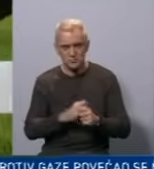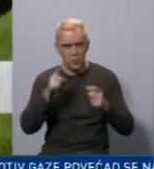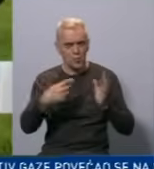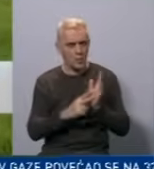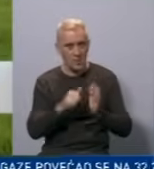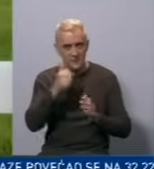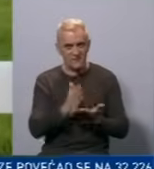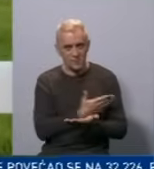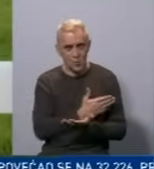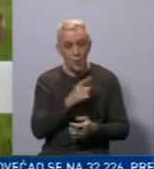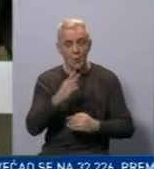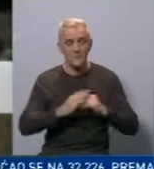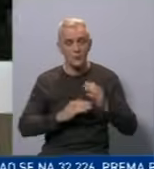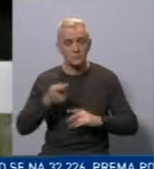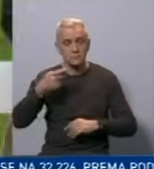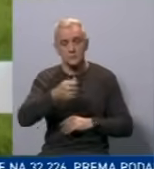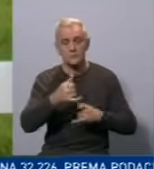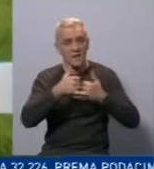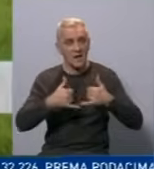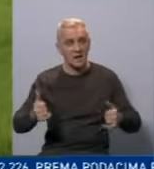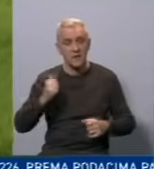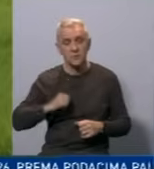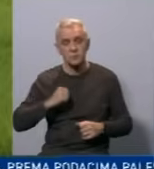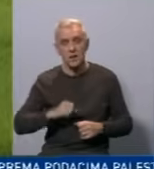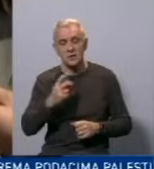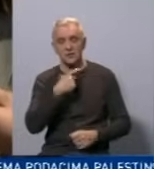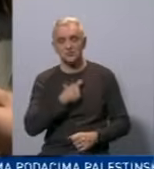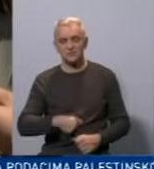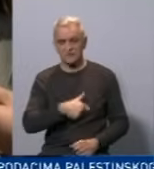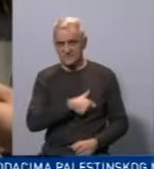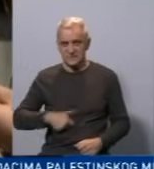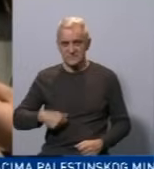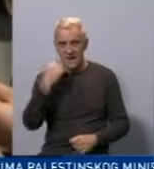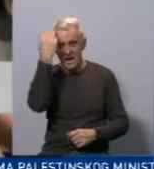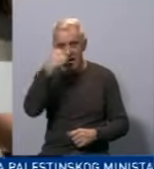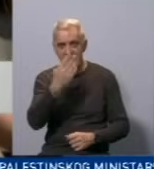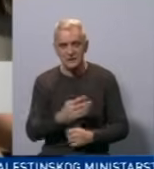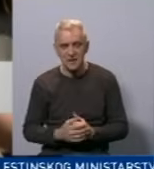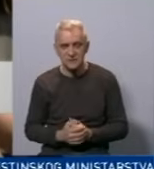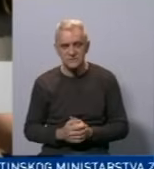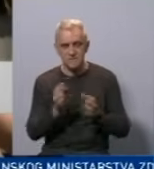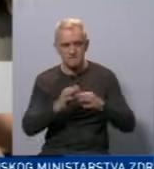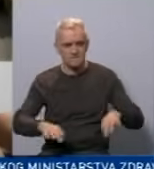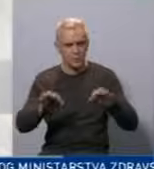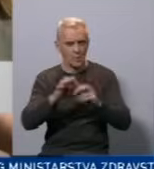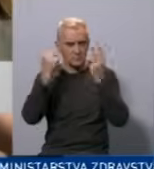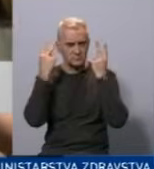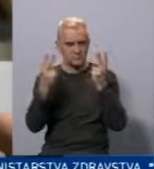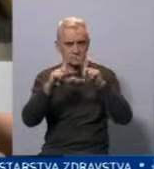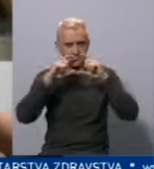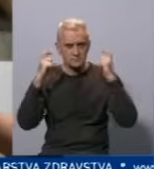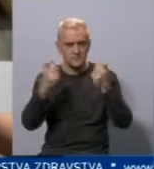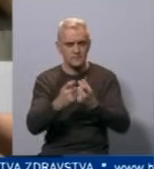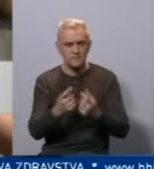a izgradnju ovog objekta financira grad Bijeljina i švajcarski Caritas. Projektovana vrijednost ovog objekta u